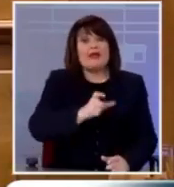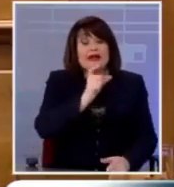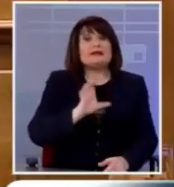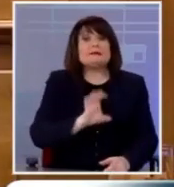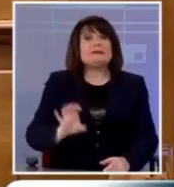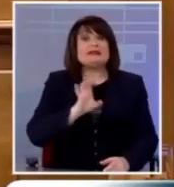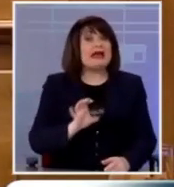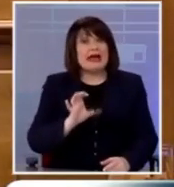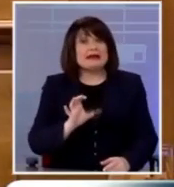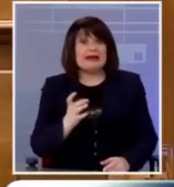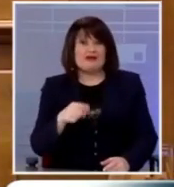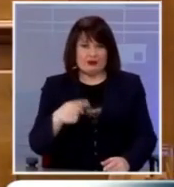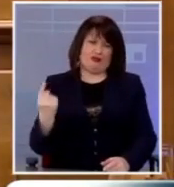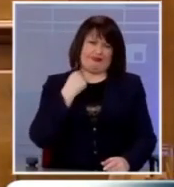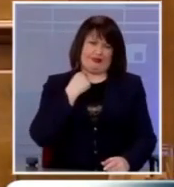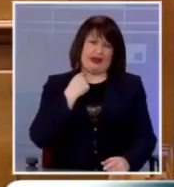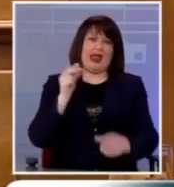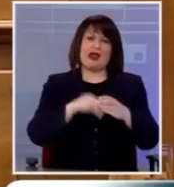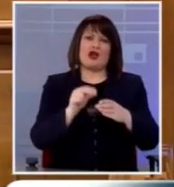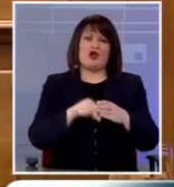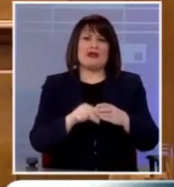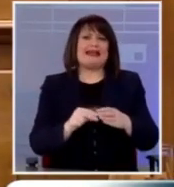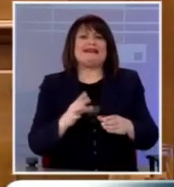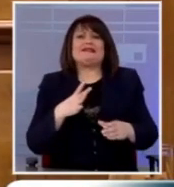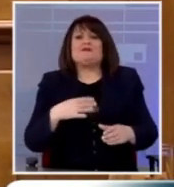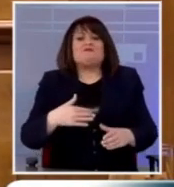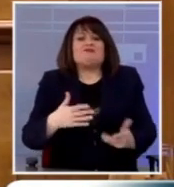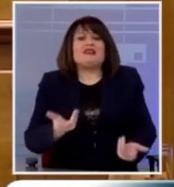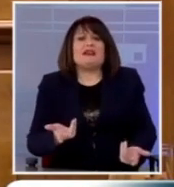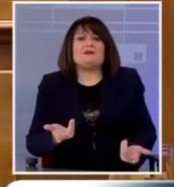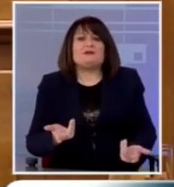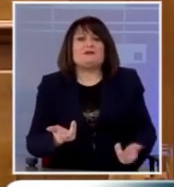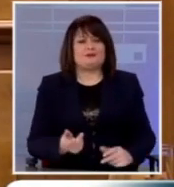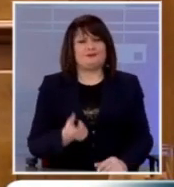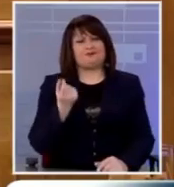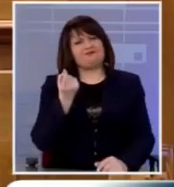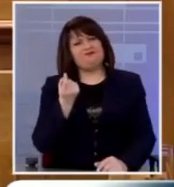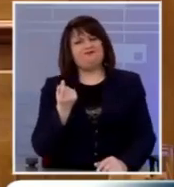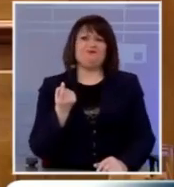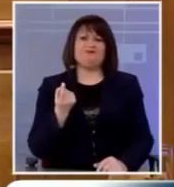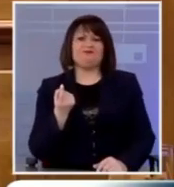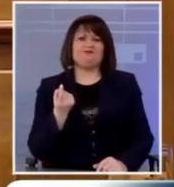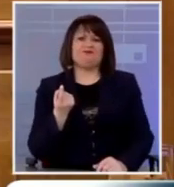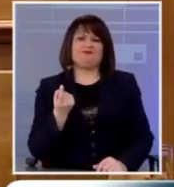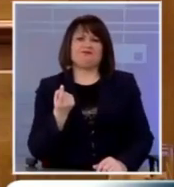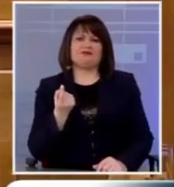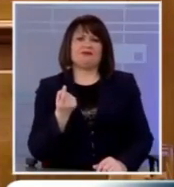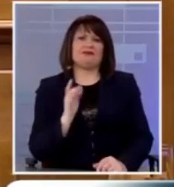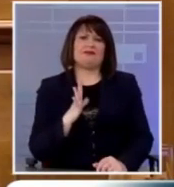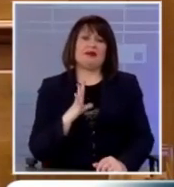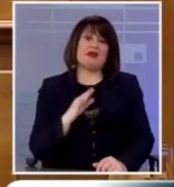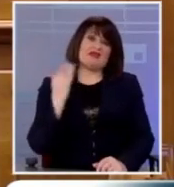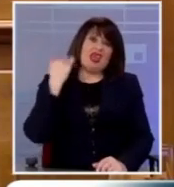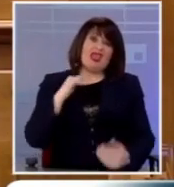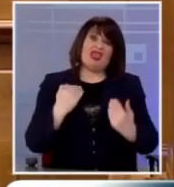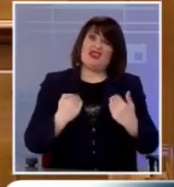μάλιστα η ηττημένη των εκλογών μια αυτοδικαίωση, λίγο με το σύνδρομο του παραγνωρισμένου που θυσιάστηκε